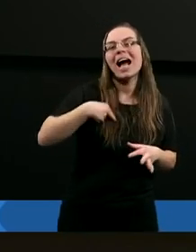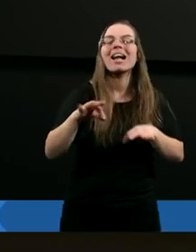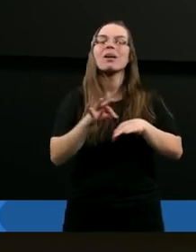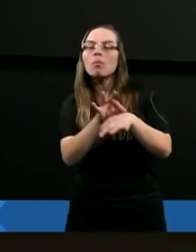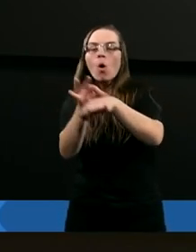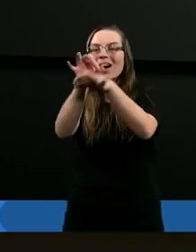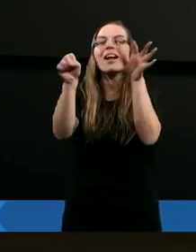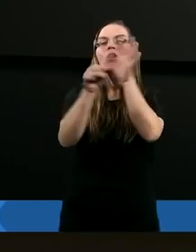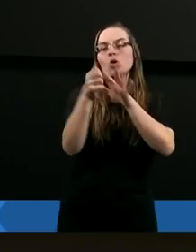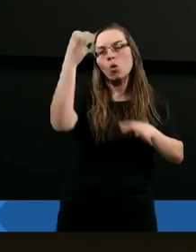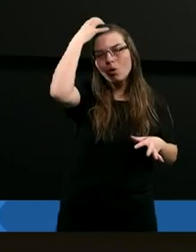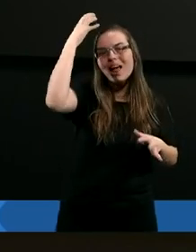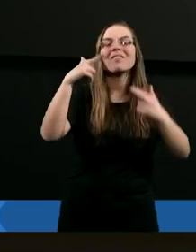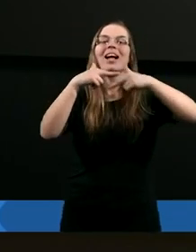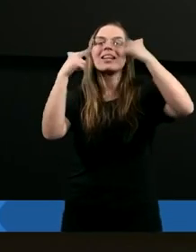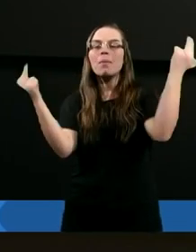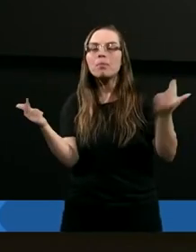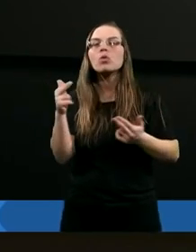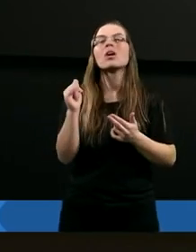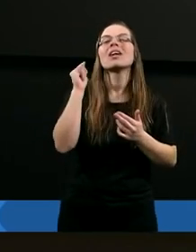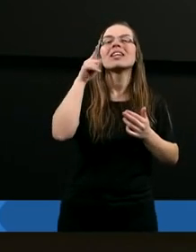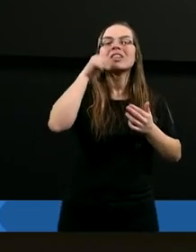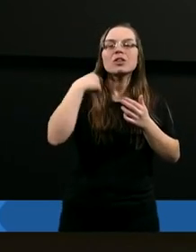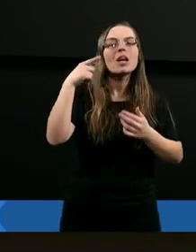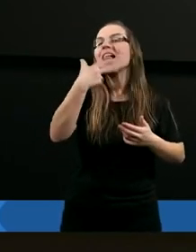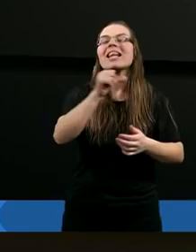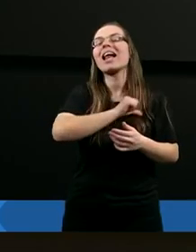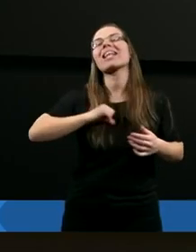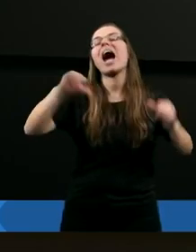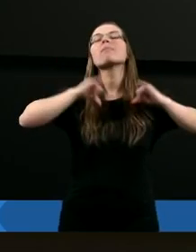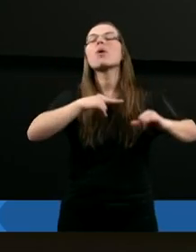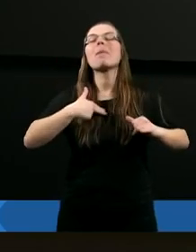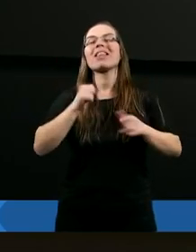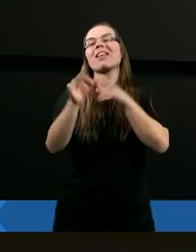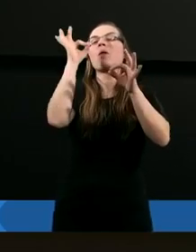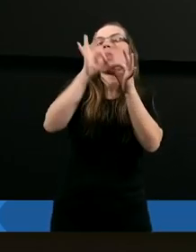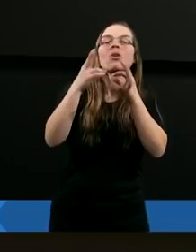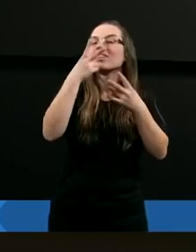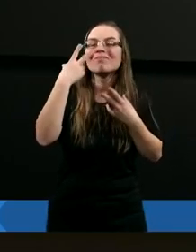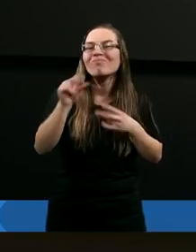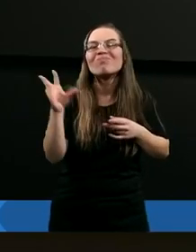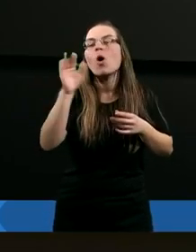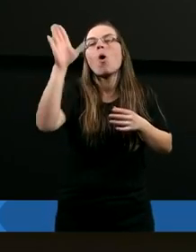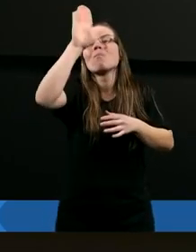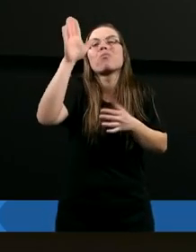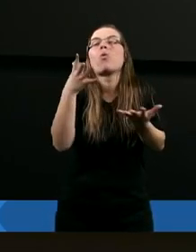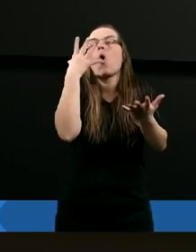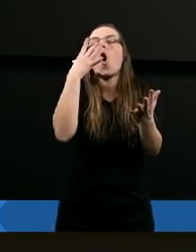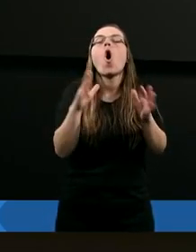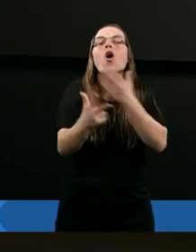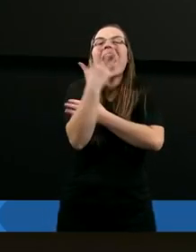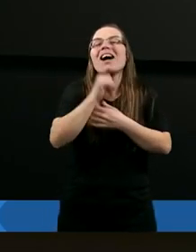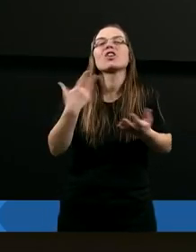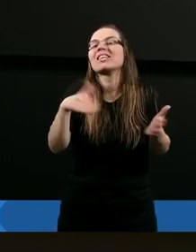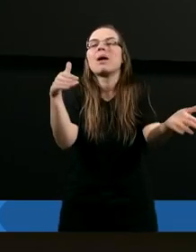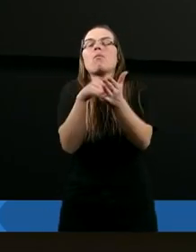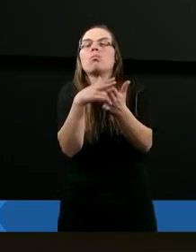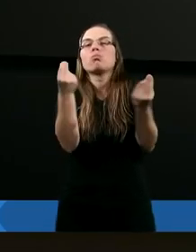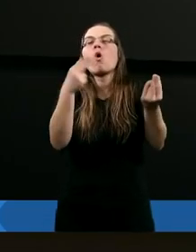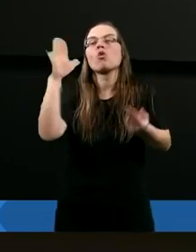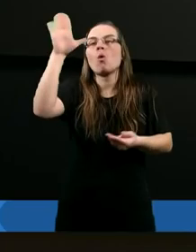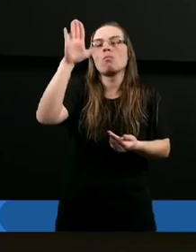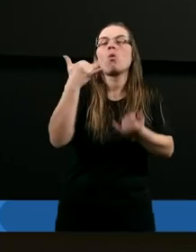prowadzi do Królestwa Niebieskiego. Nie, żebyśmy byli sami z siebie, doskonali, bo wtedy Pan Bóg okaże się niepotrzebny, prawda? Bo